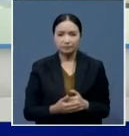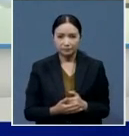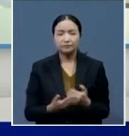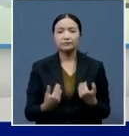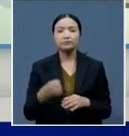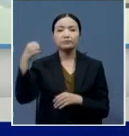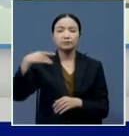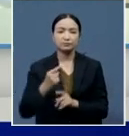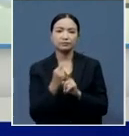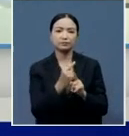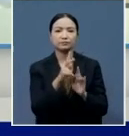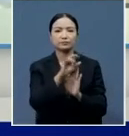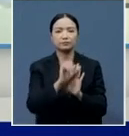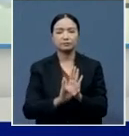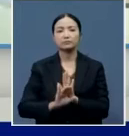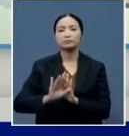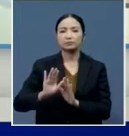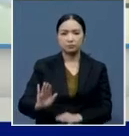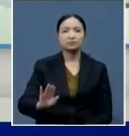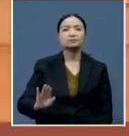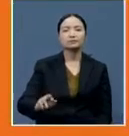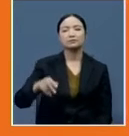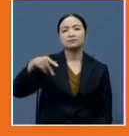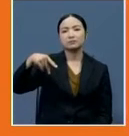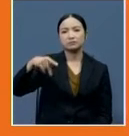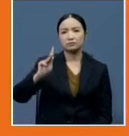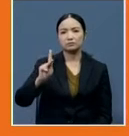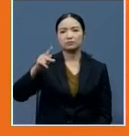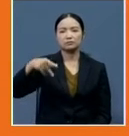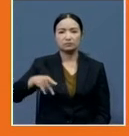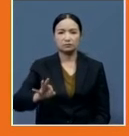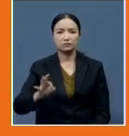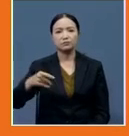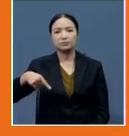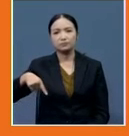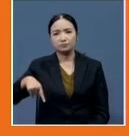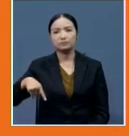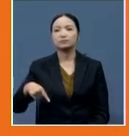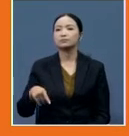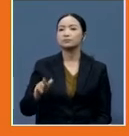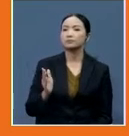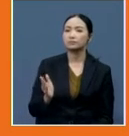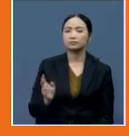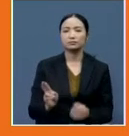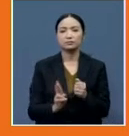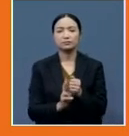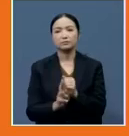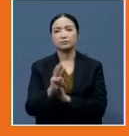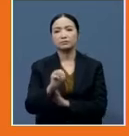อัตราค่าไฟตามนโยบายของกกพกำหนดค่ะนายจตุรงค์สุริยาสสินรองผู้ว่าการ